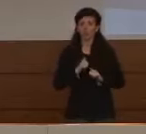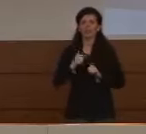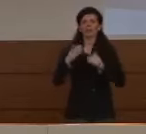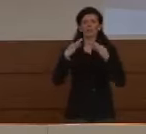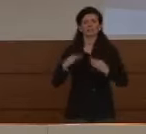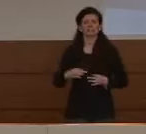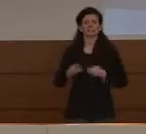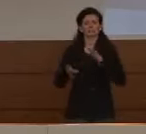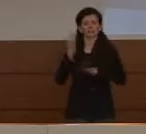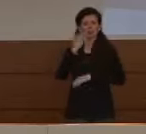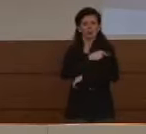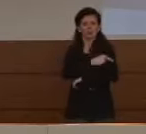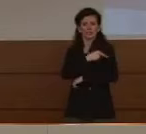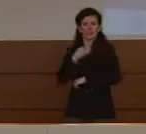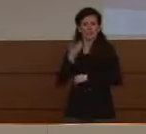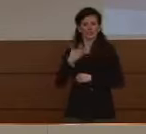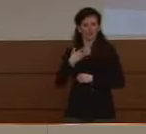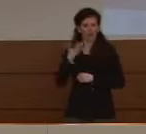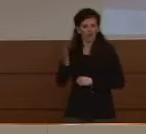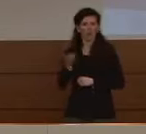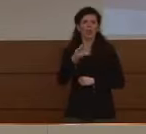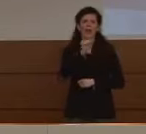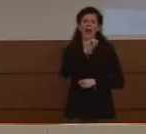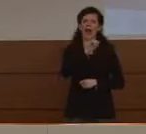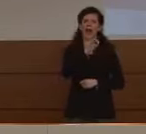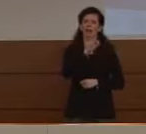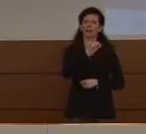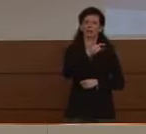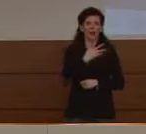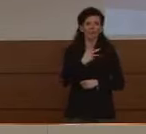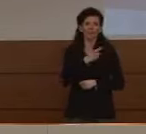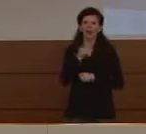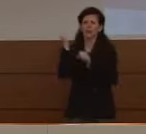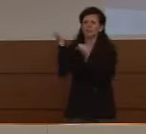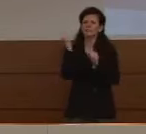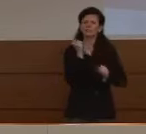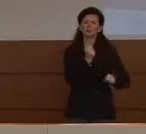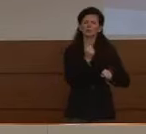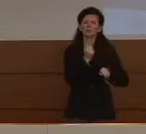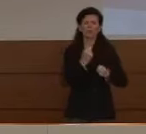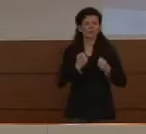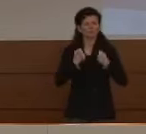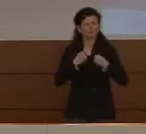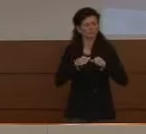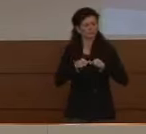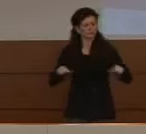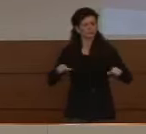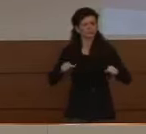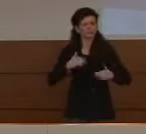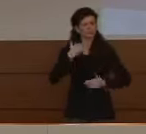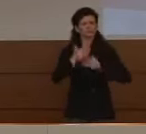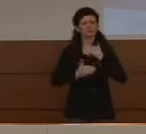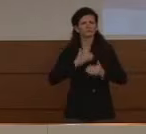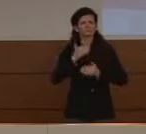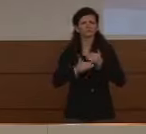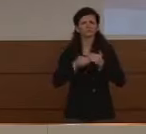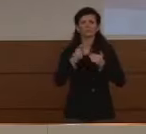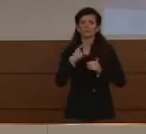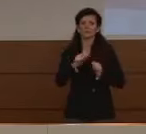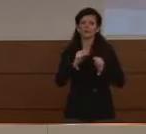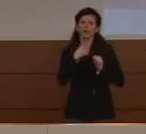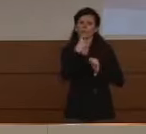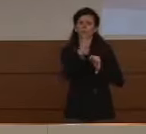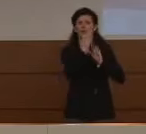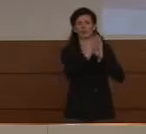l'aifa tutta una serie di istituzioni solidissime che possono indicare quello che deve essere fatto